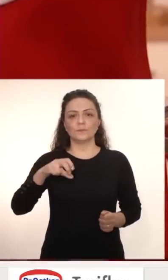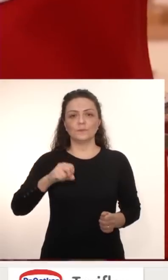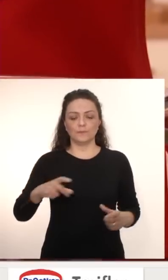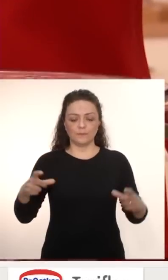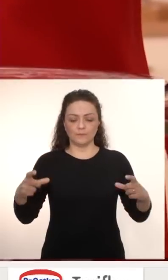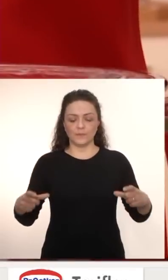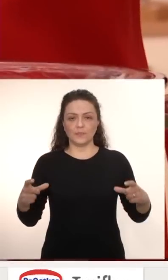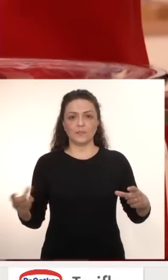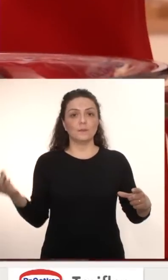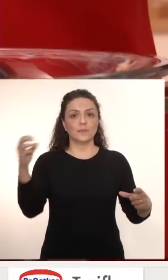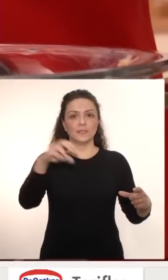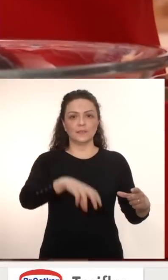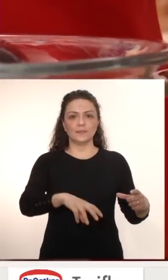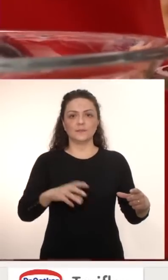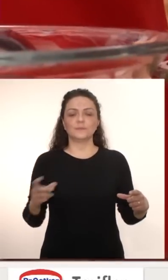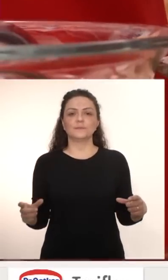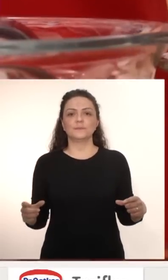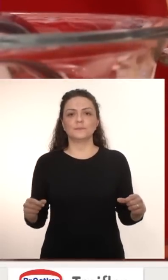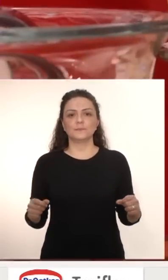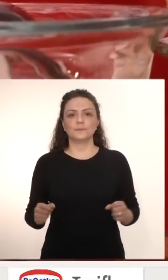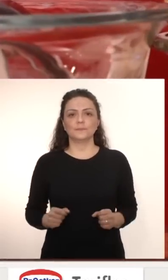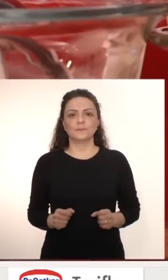Unu bir kaba alın.